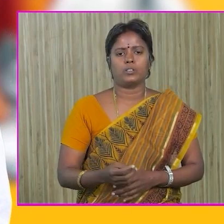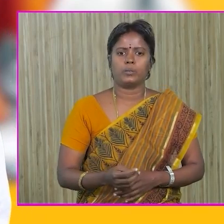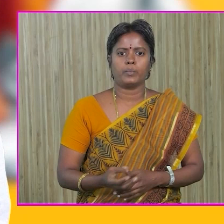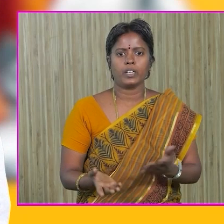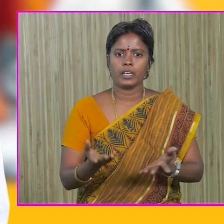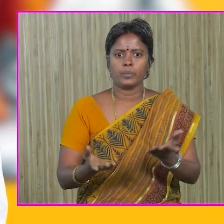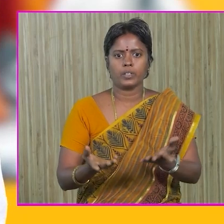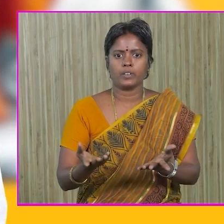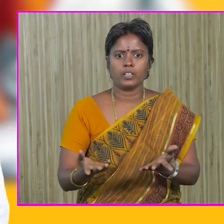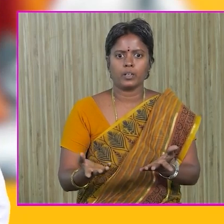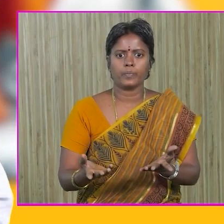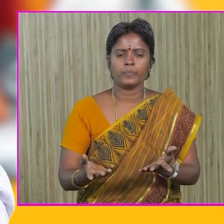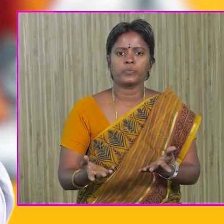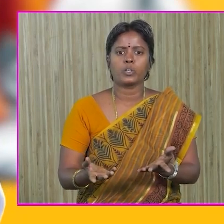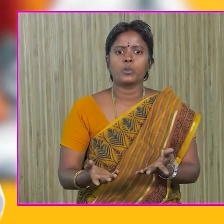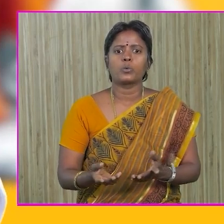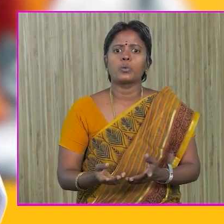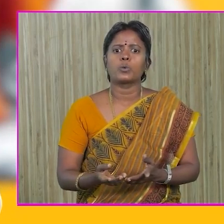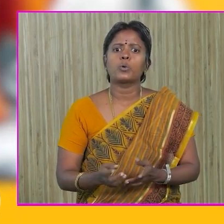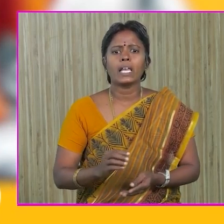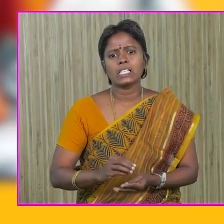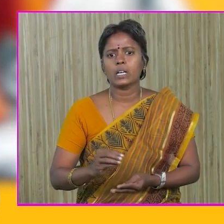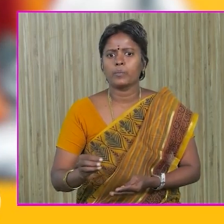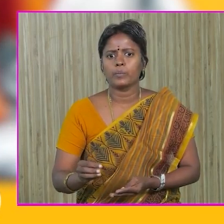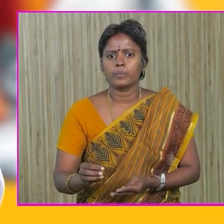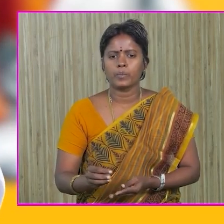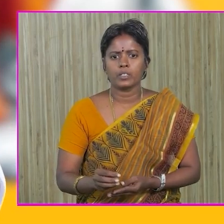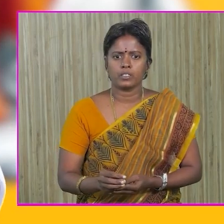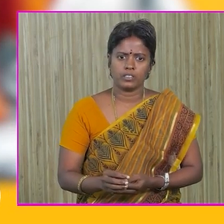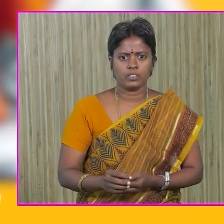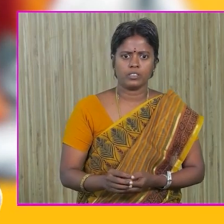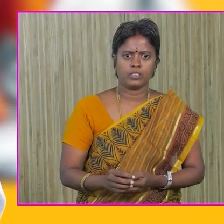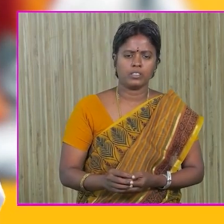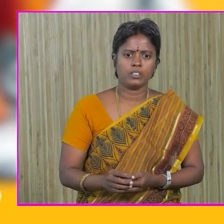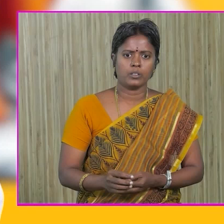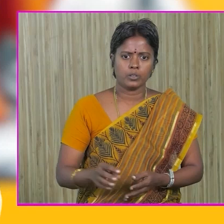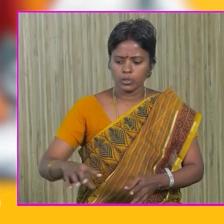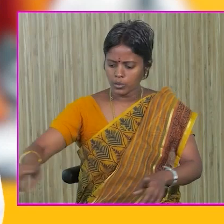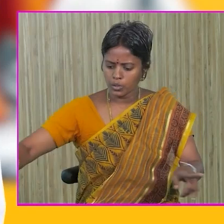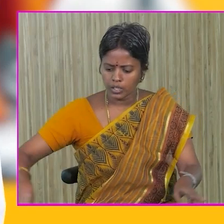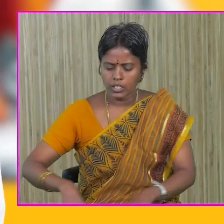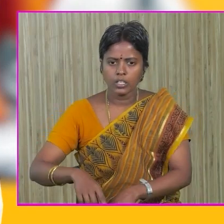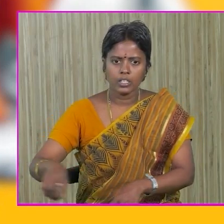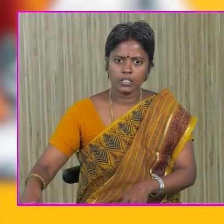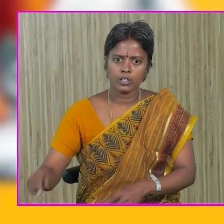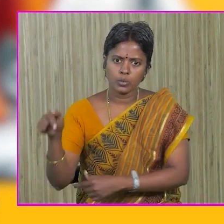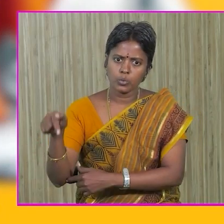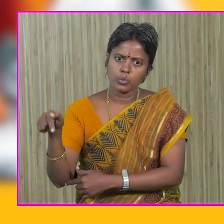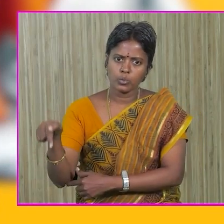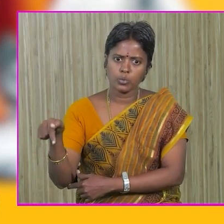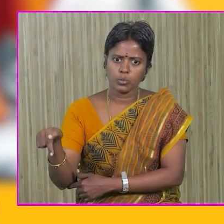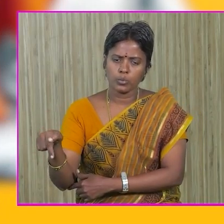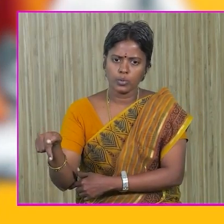உதாரணமாக, கொக்கு போன்ற நீர்ப்பறவைகள் ஒரு குளத்தில் நீர் வரத்து நன்றாக